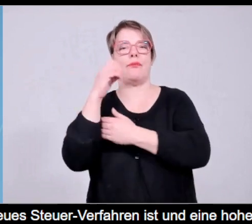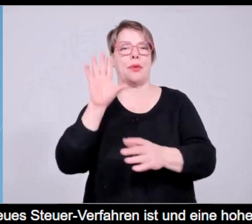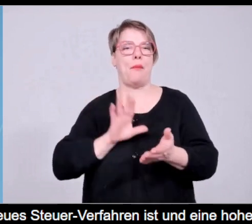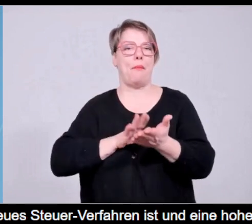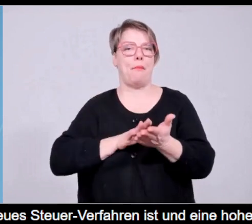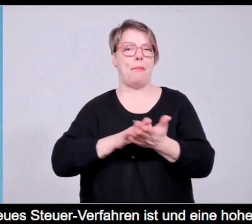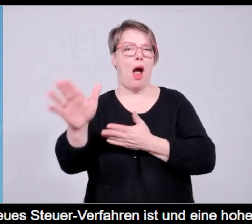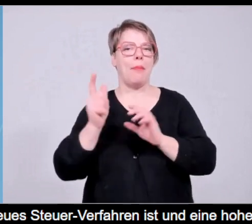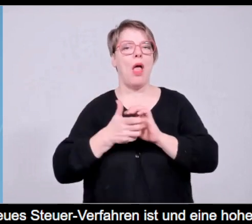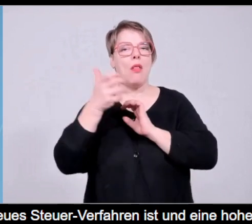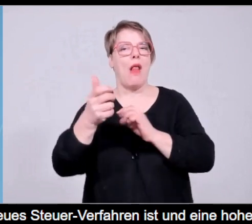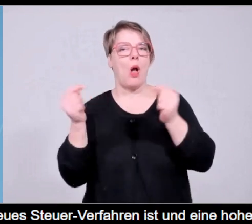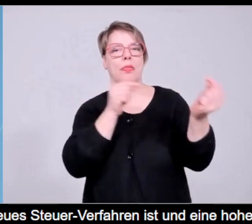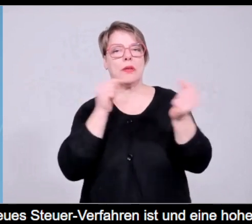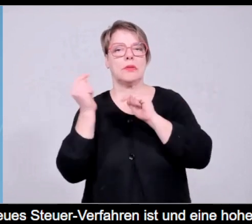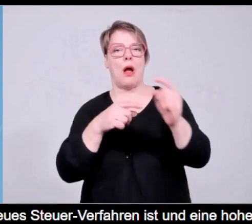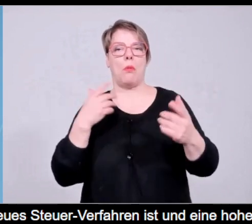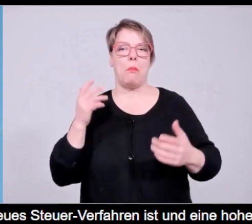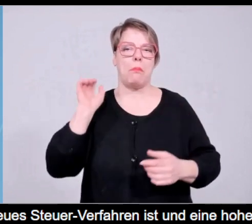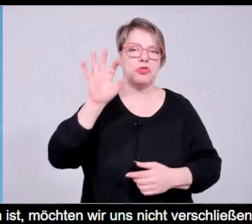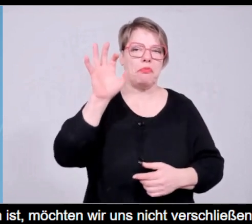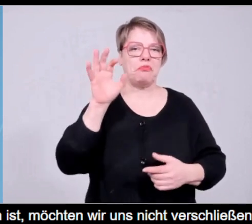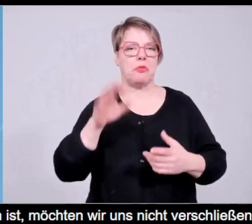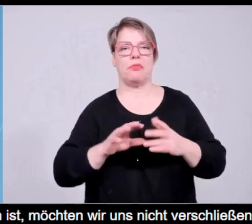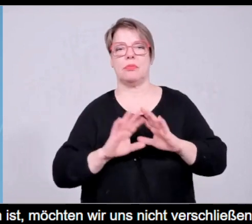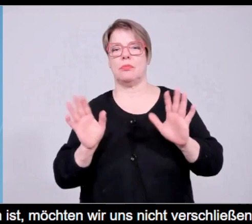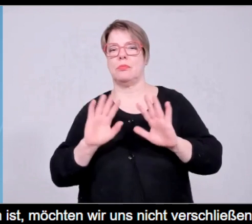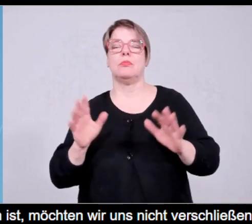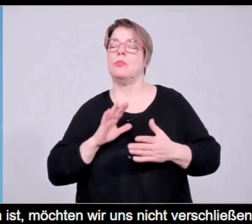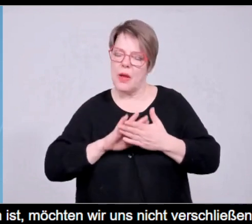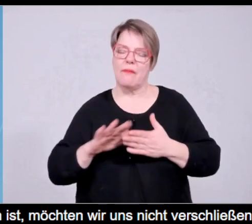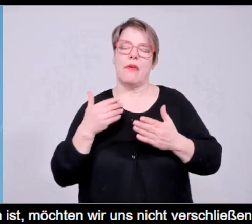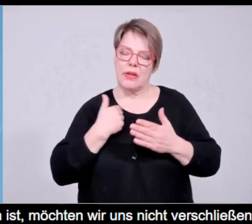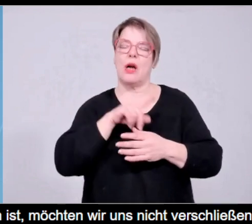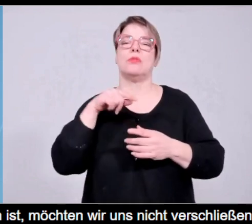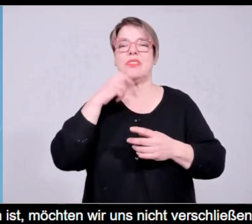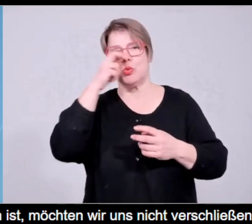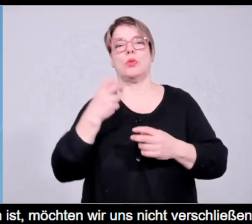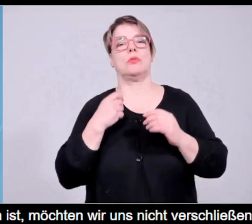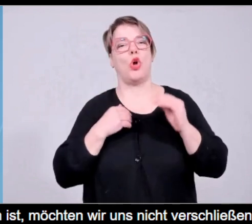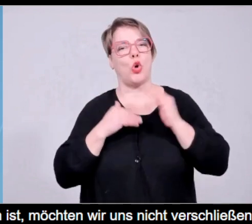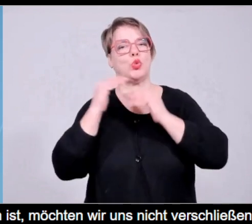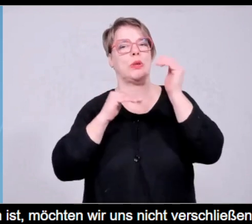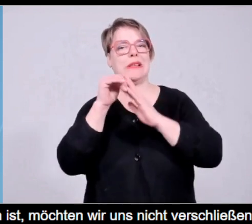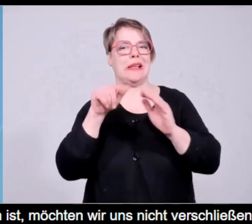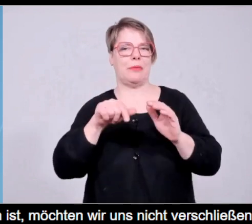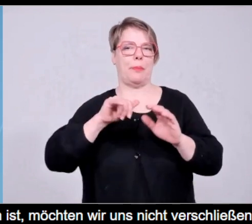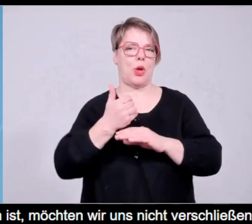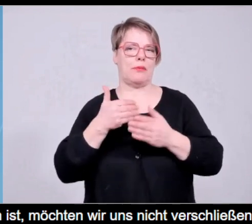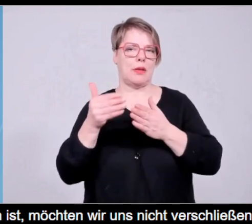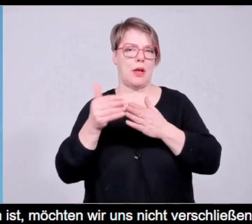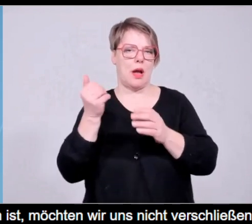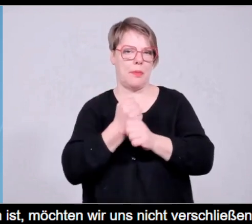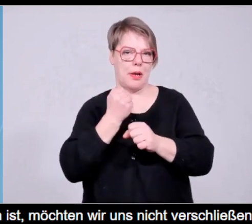er schon hat. Meine Damen und Herren, es zeigt sich bei den bisher eingegangenen Steuererklärungen, dass die Abweichungen der